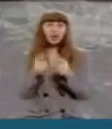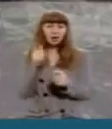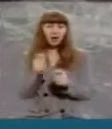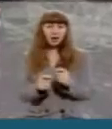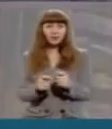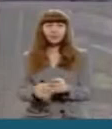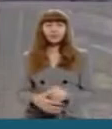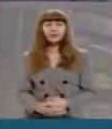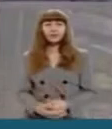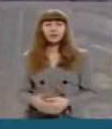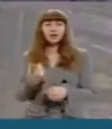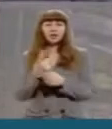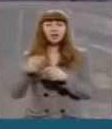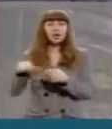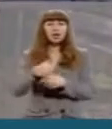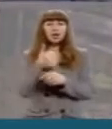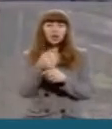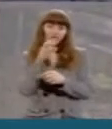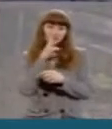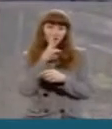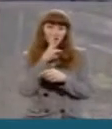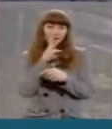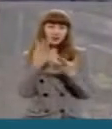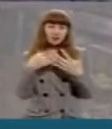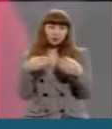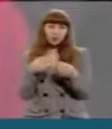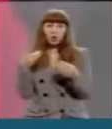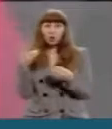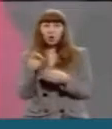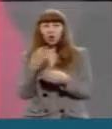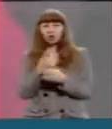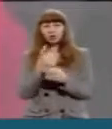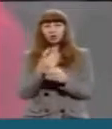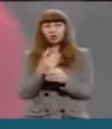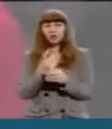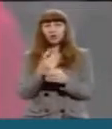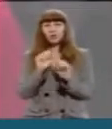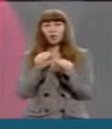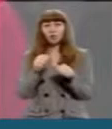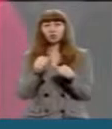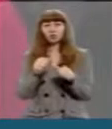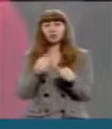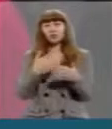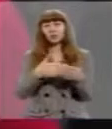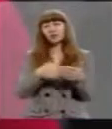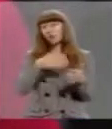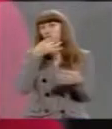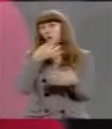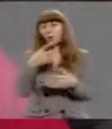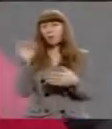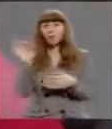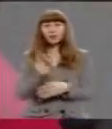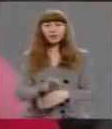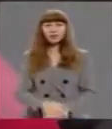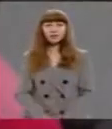осы 4-5 қараға қарап отыр. Ертең алып кетсе, не болады деп налдейді. Енді келіп карантинға жабамыз, қолда бар малдың